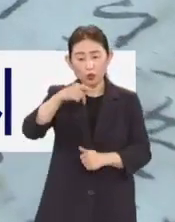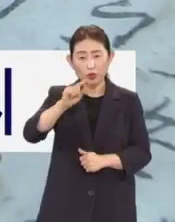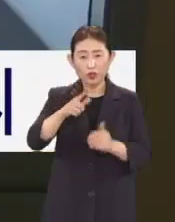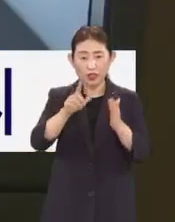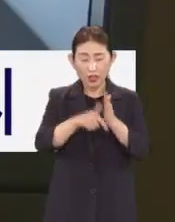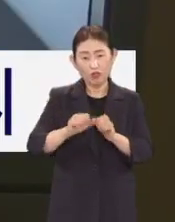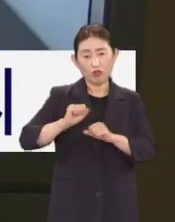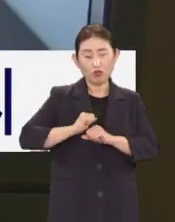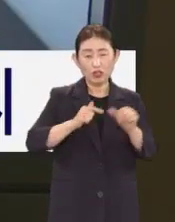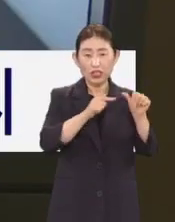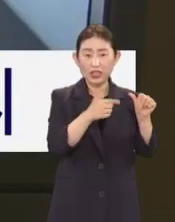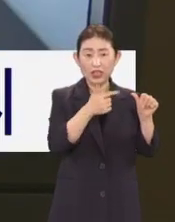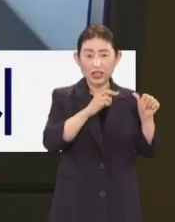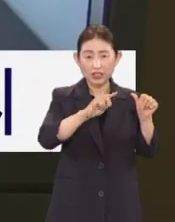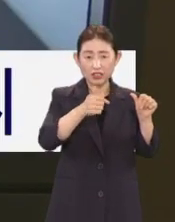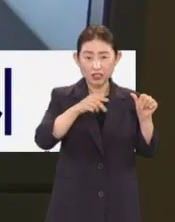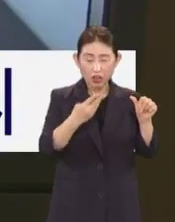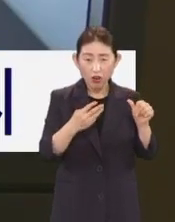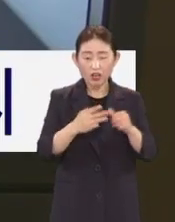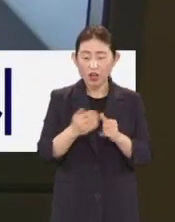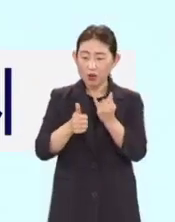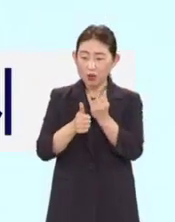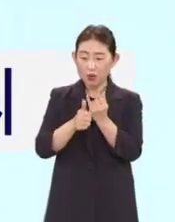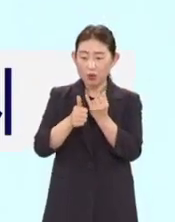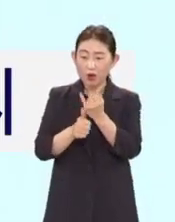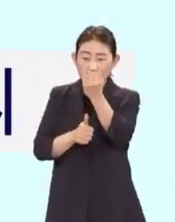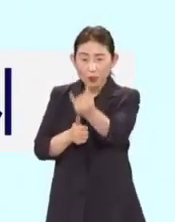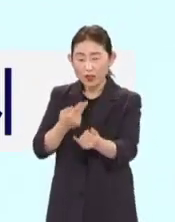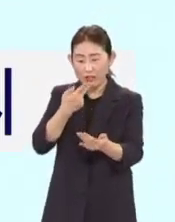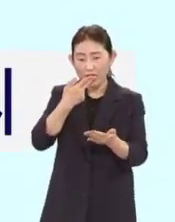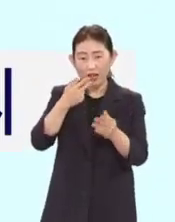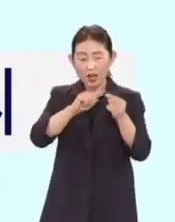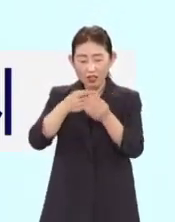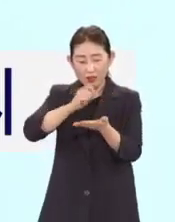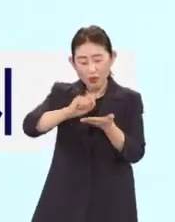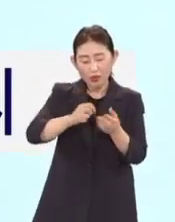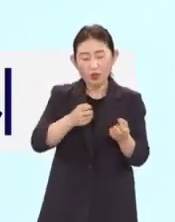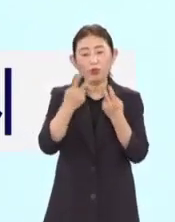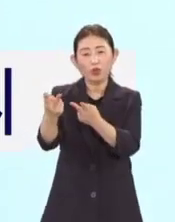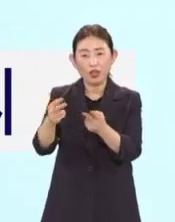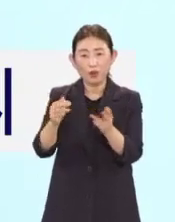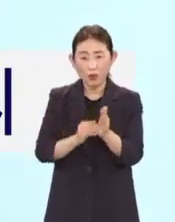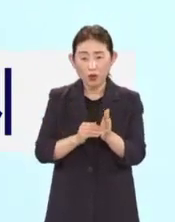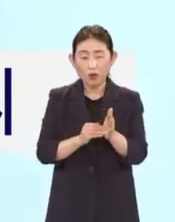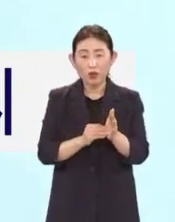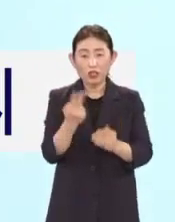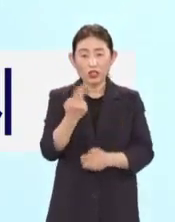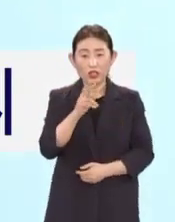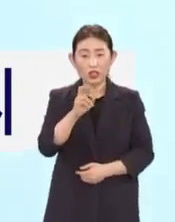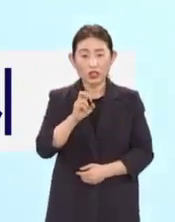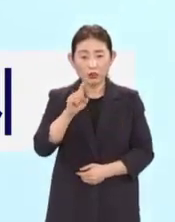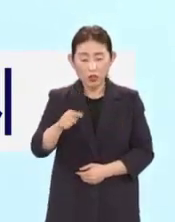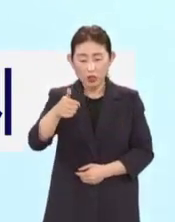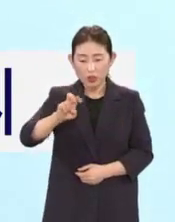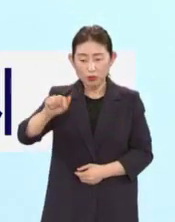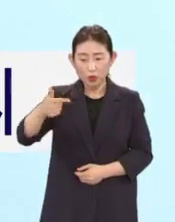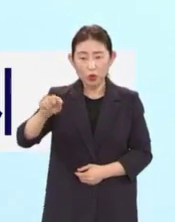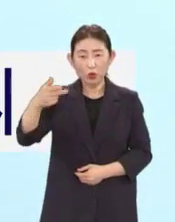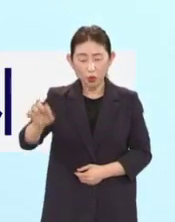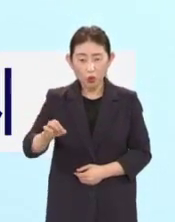나신거래 1490년께 아내에게 한글로 써서 보낸 두 장의 편지는 2011년 대전 금고동에서